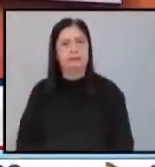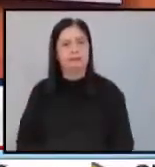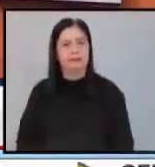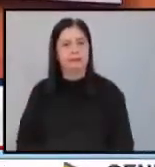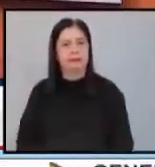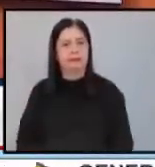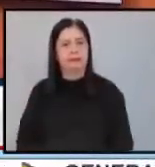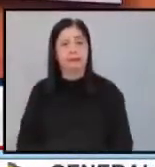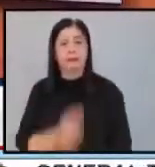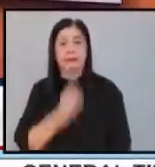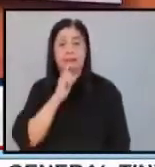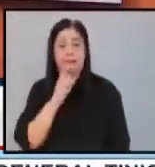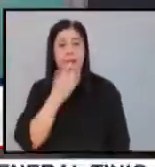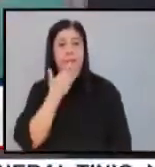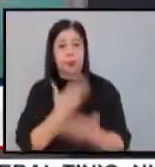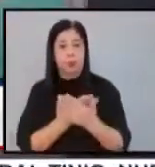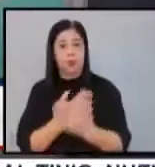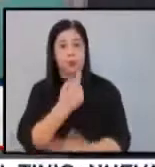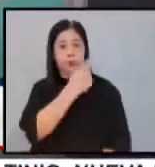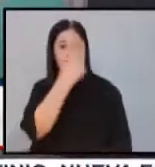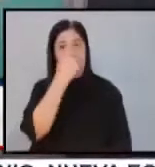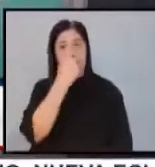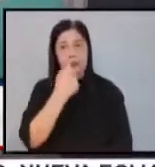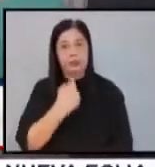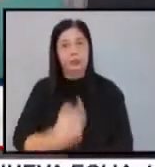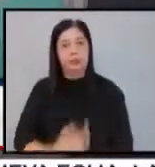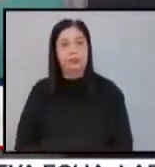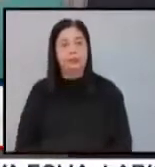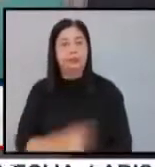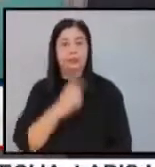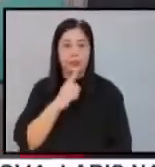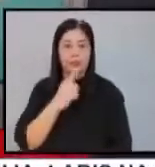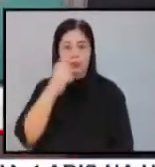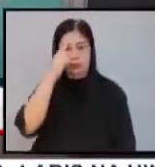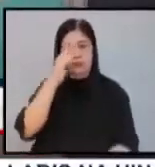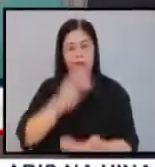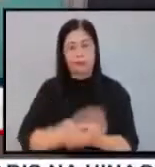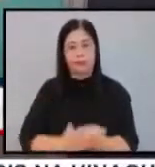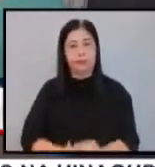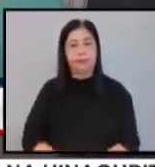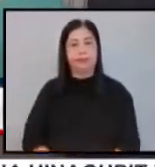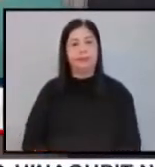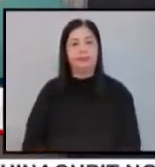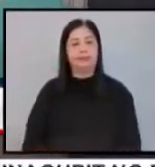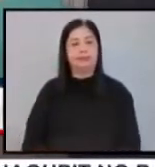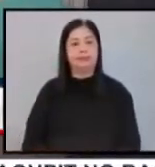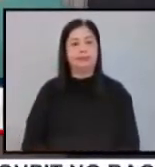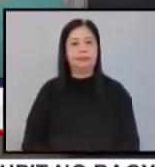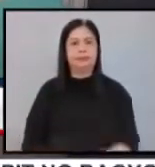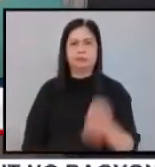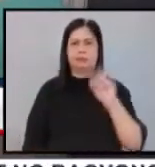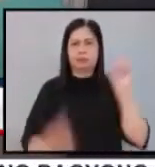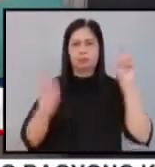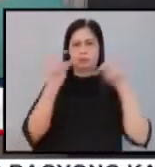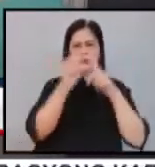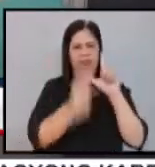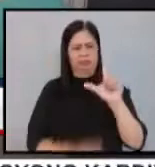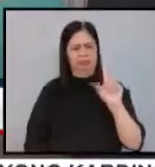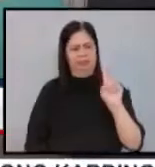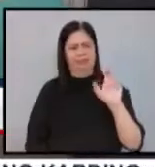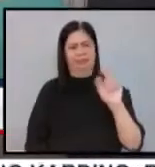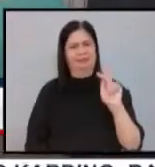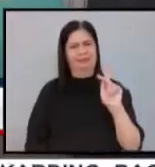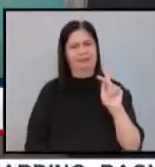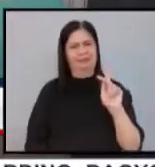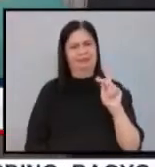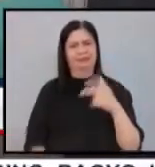Actually, that's a good question. You know, I truly believe that there's no such thing as luck, whether you're in the